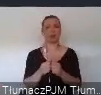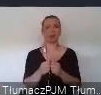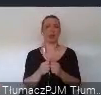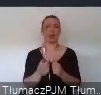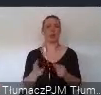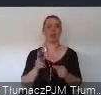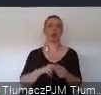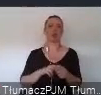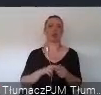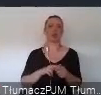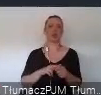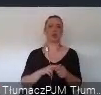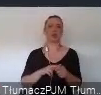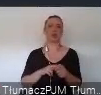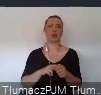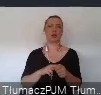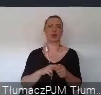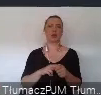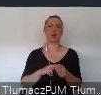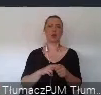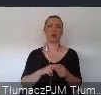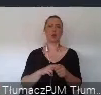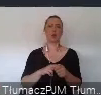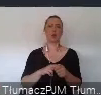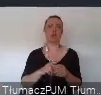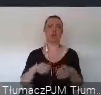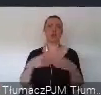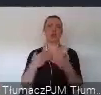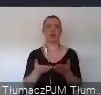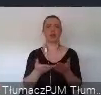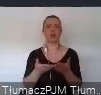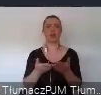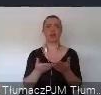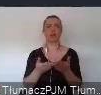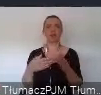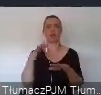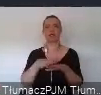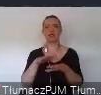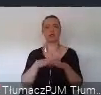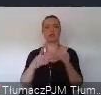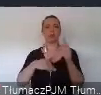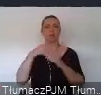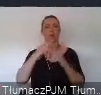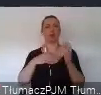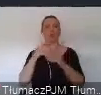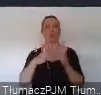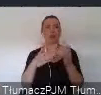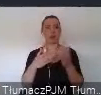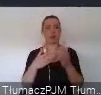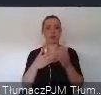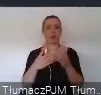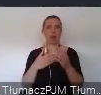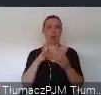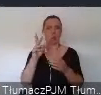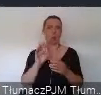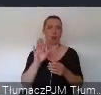stymuluje możliwość budowania określonych, czy w ogóle kreowania określonych rozwiązań budowlanych dla spełnienia kryteriów, które są nałożone na budynki. Wiecie Państwo